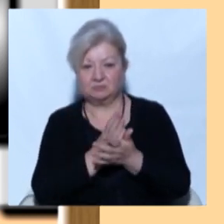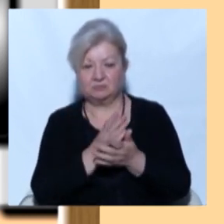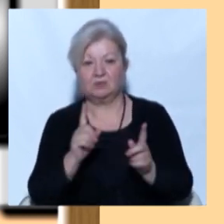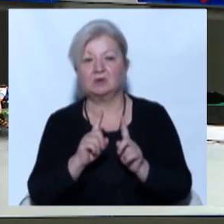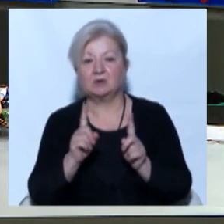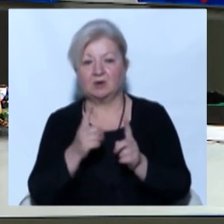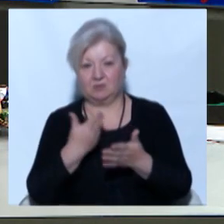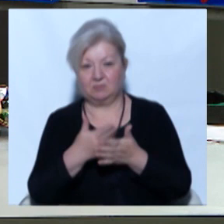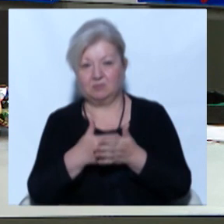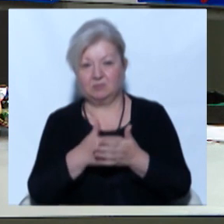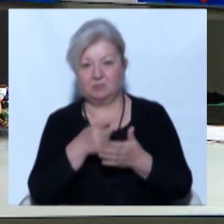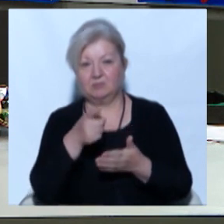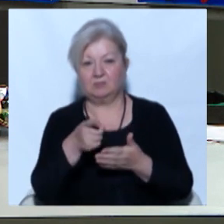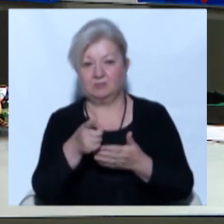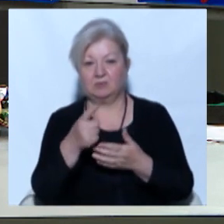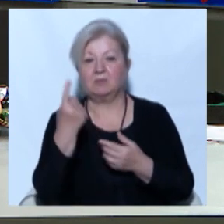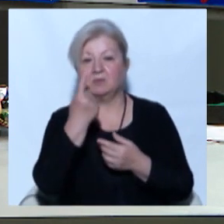ოქტავის ლა.